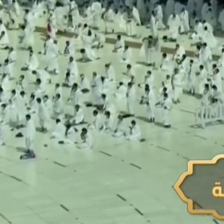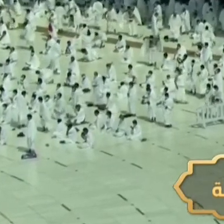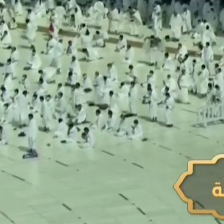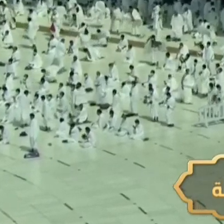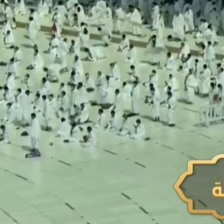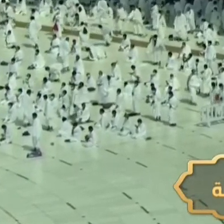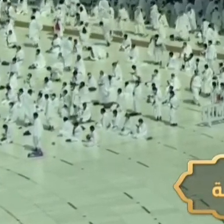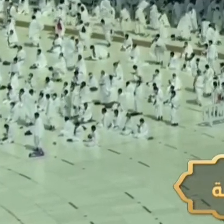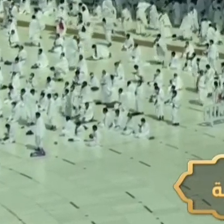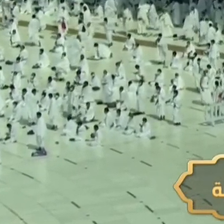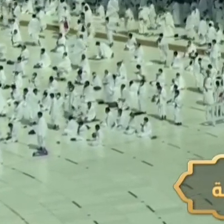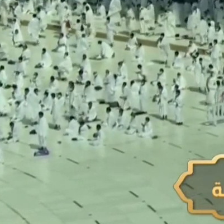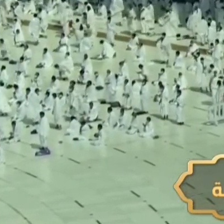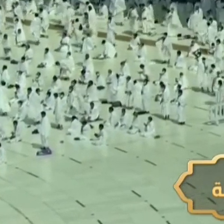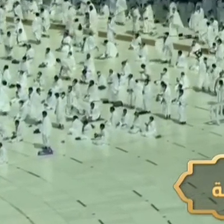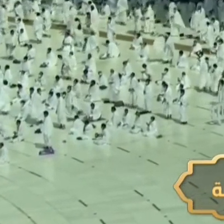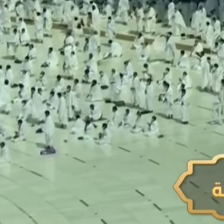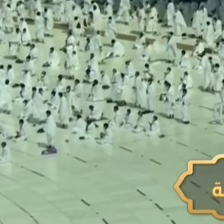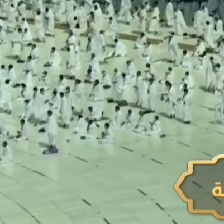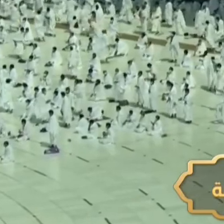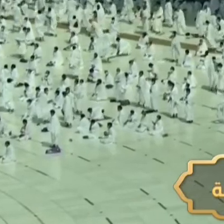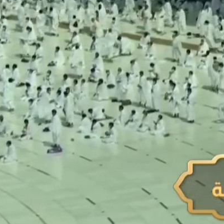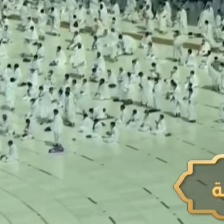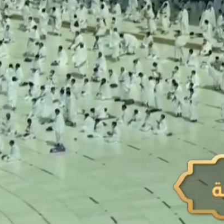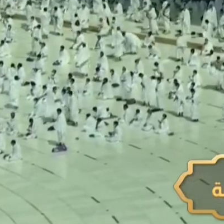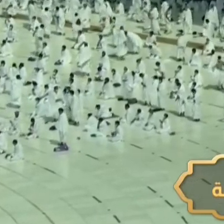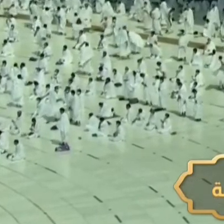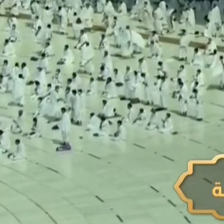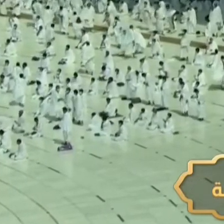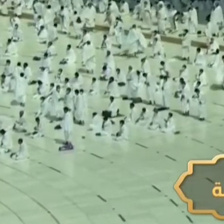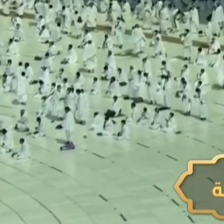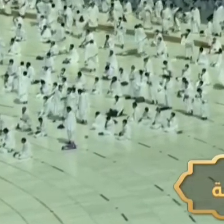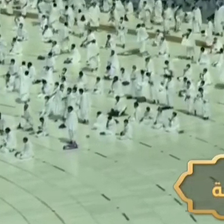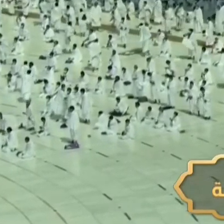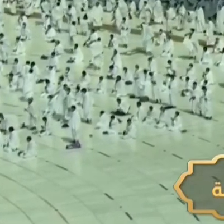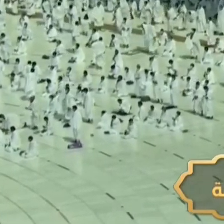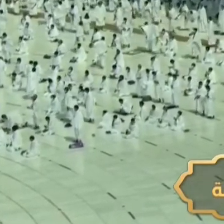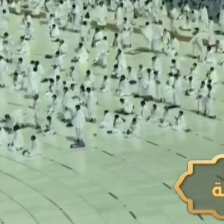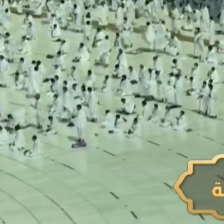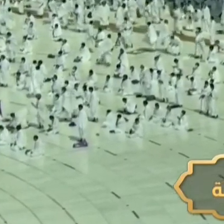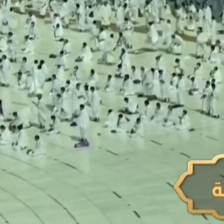وتب علينا إنك أنت التواب الرحيم.